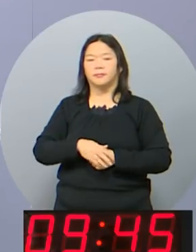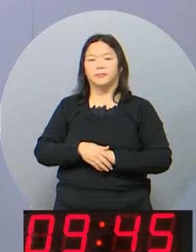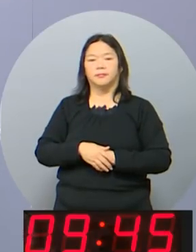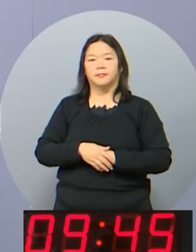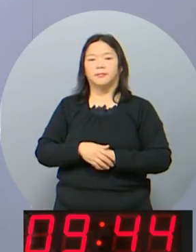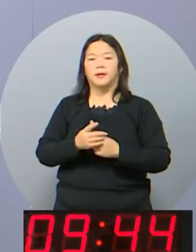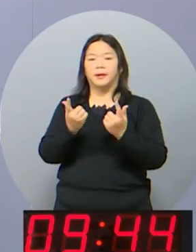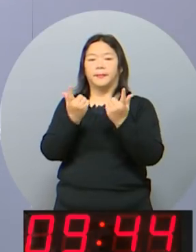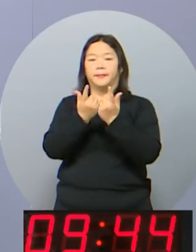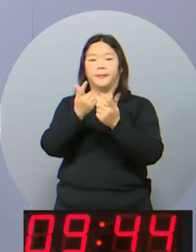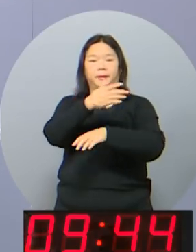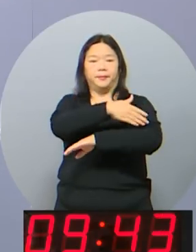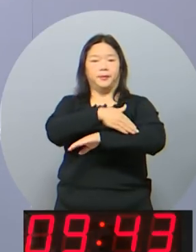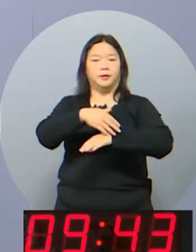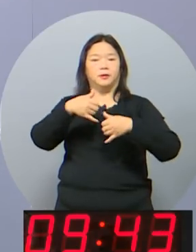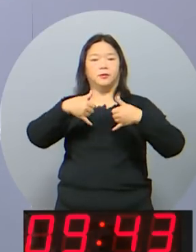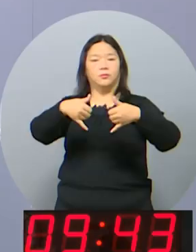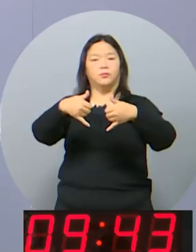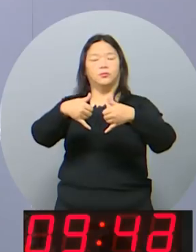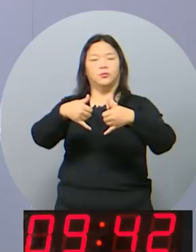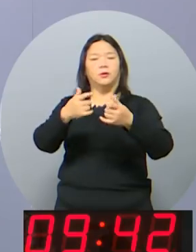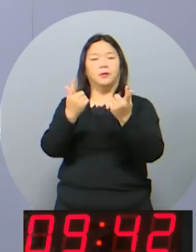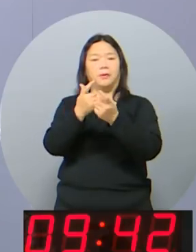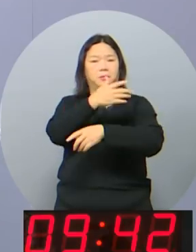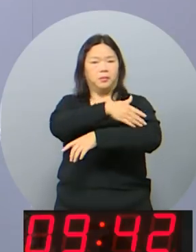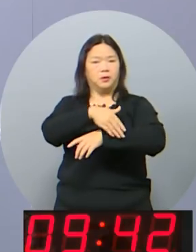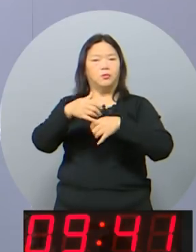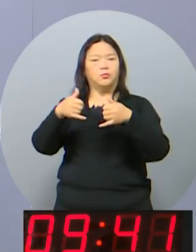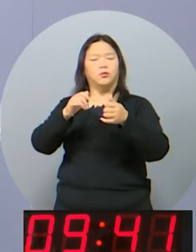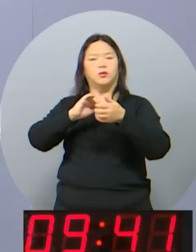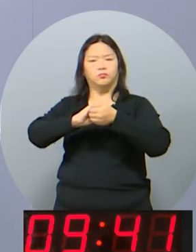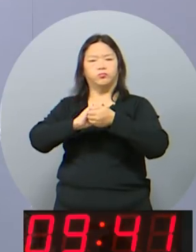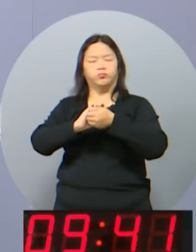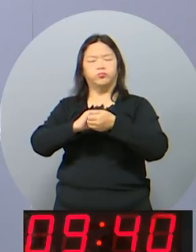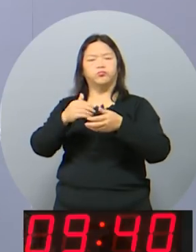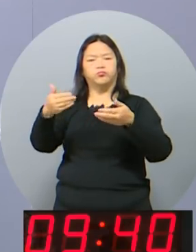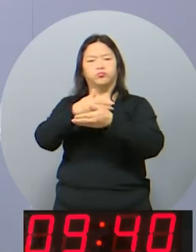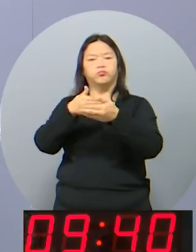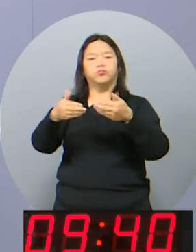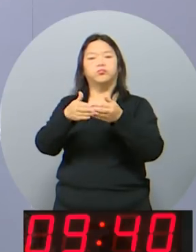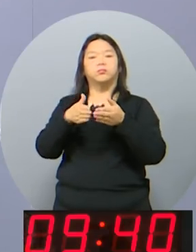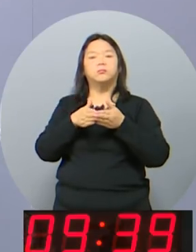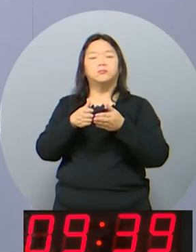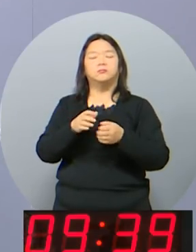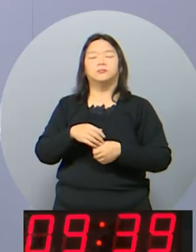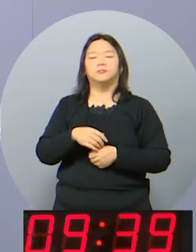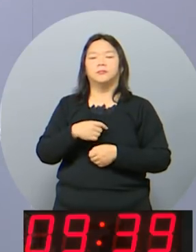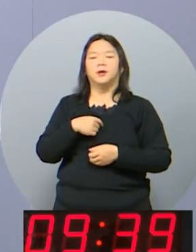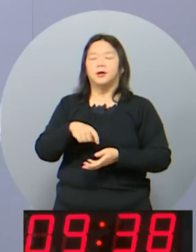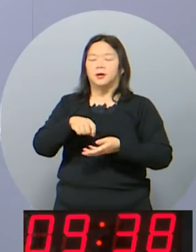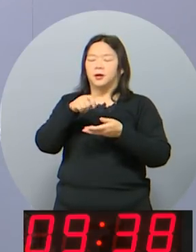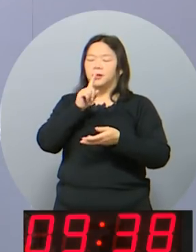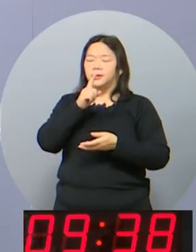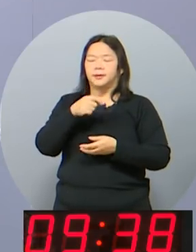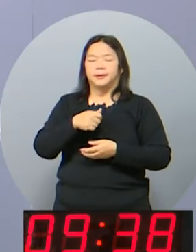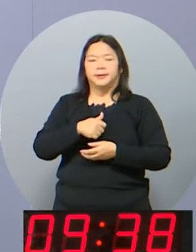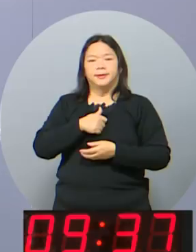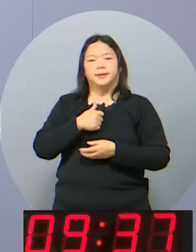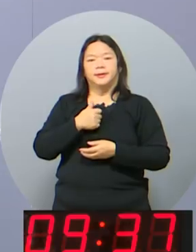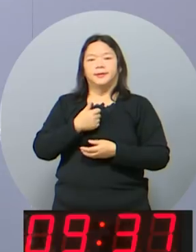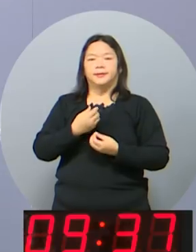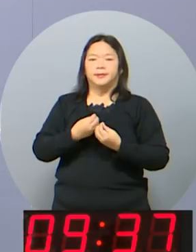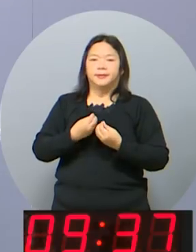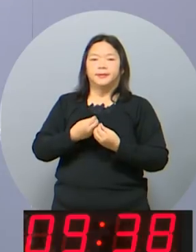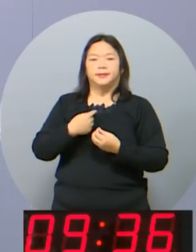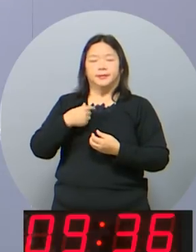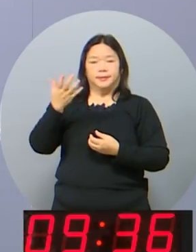侧大路，北侧大路一定要打通哦。讲到北侧大路，我的就感慨，因为当初